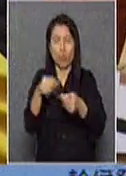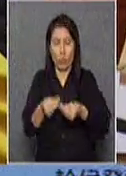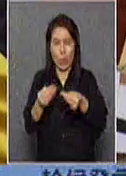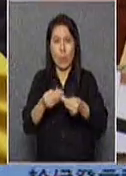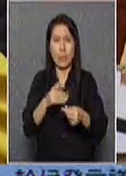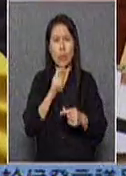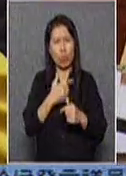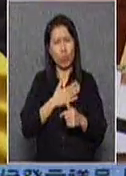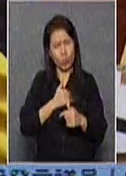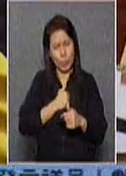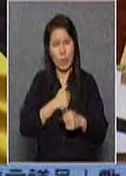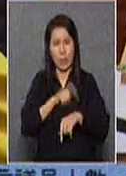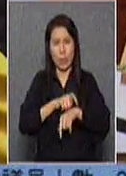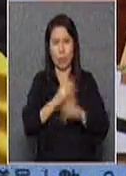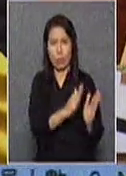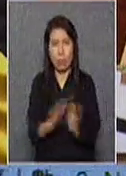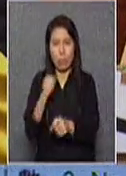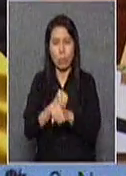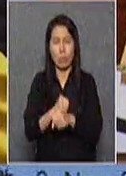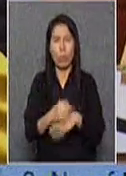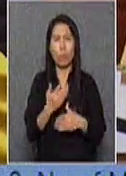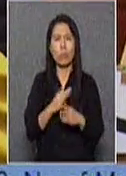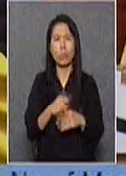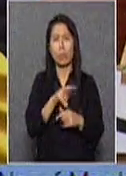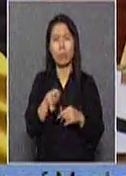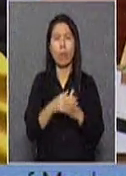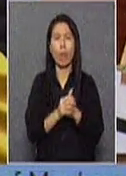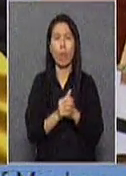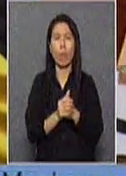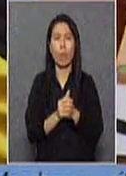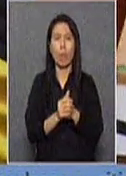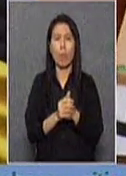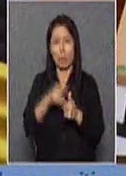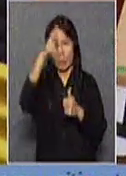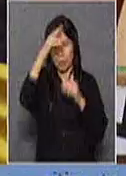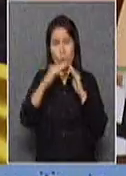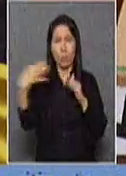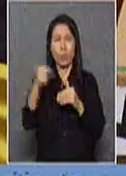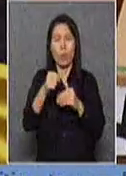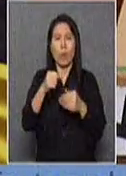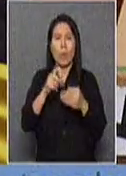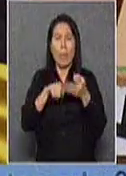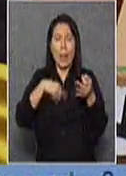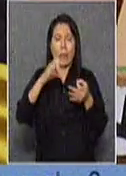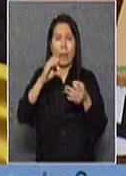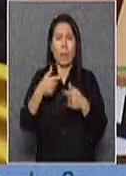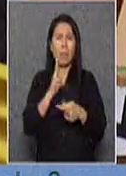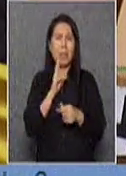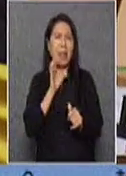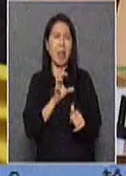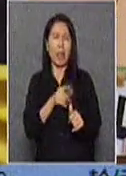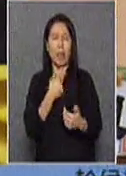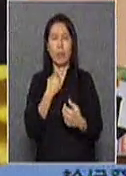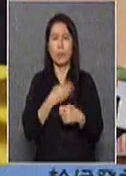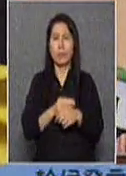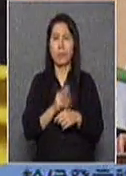進行嘅工作。咁所以呢、這個嘅局長有些責罵的形式，有些